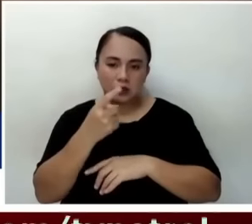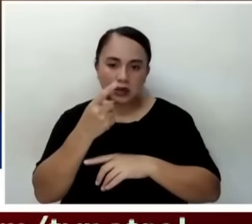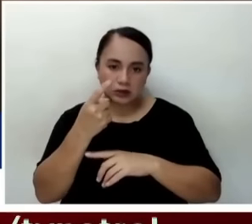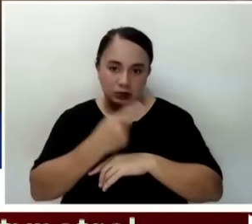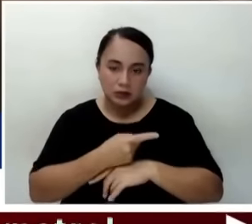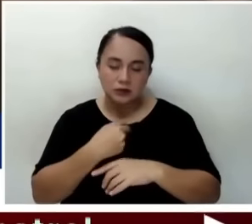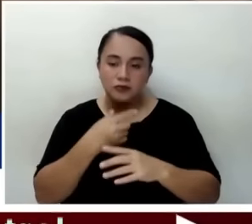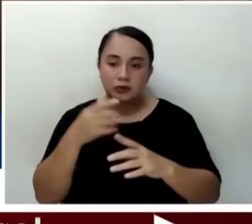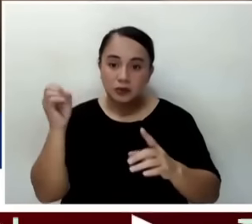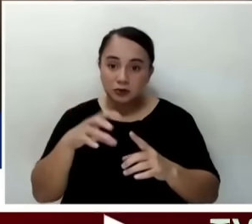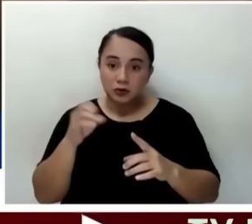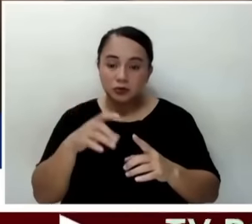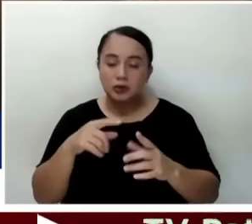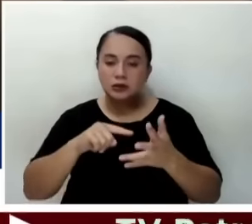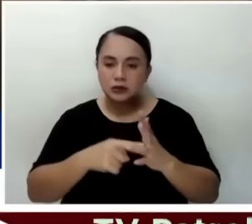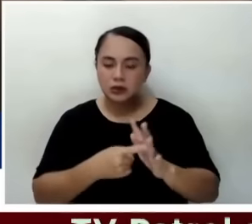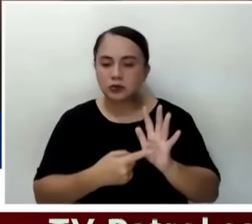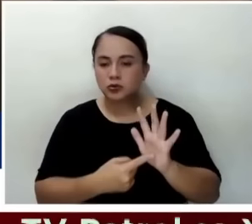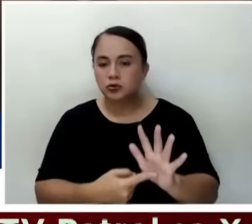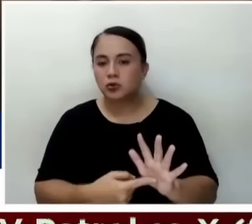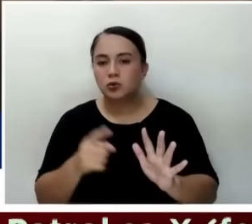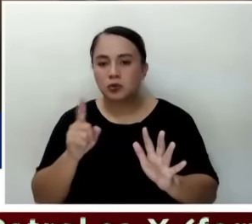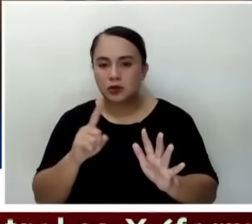pwede na magsimulang magpakita ang sintomas ito